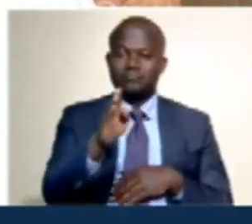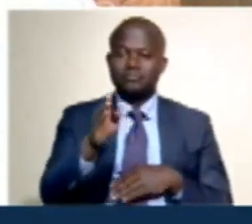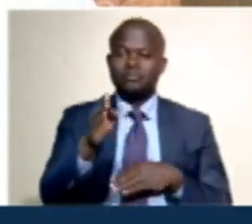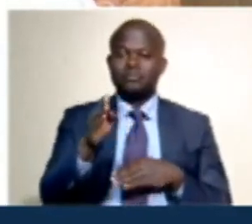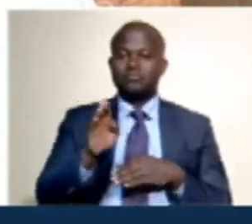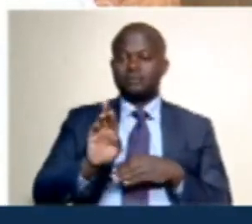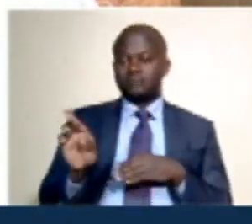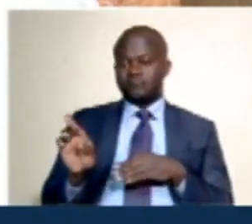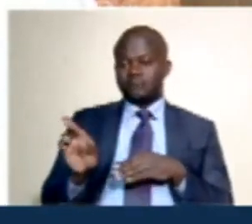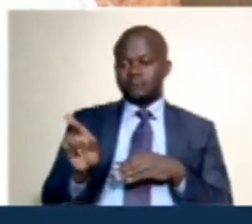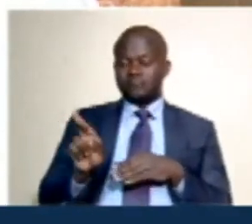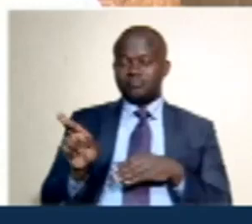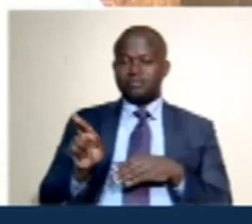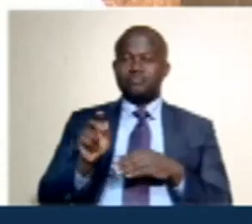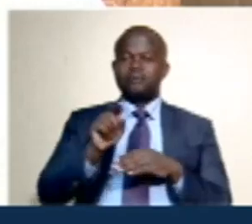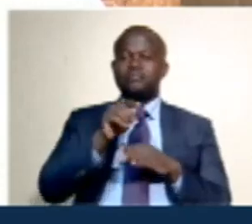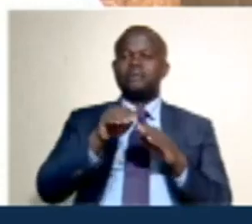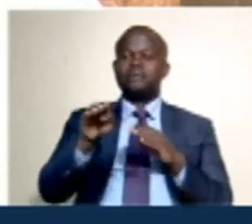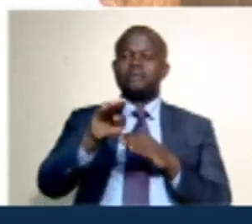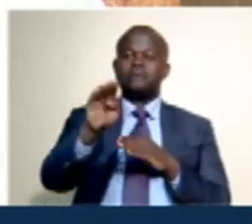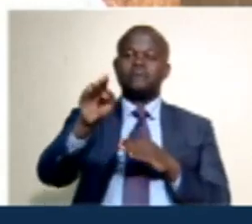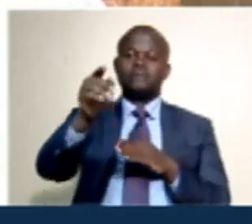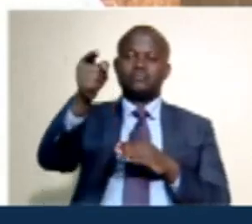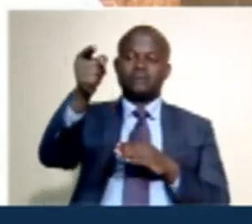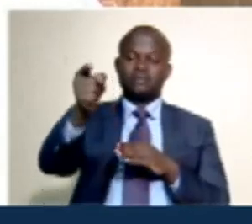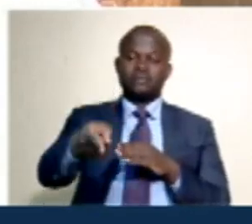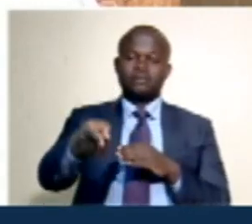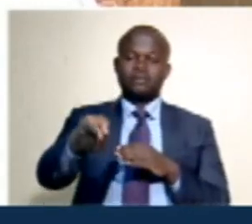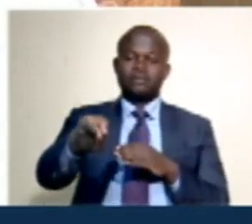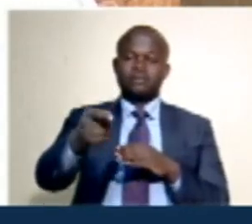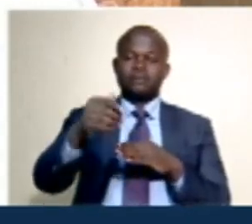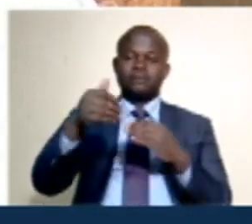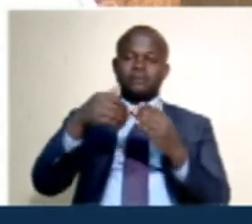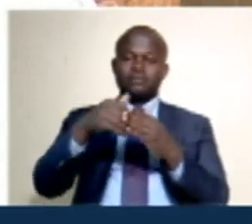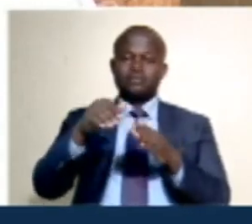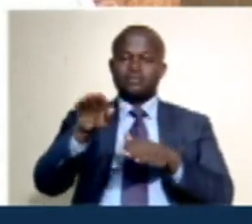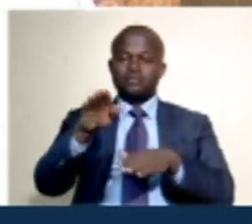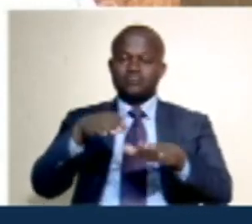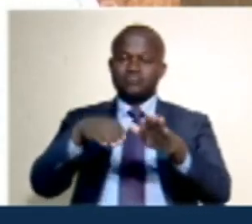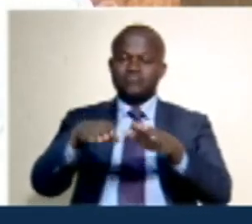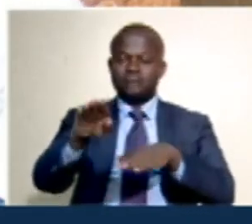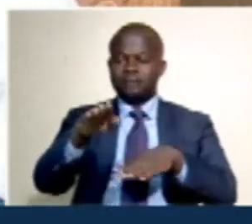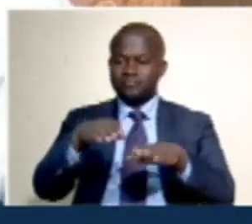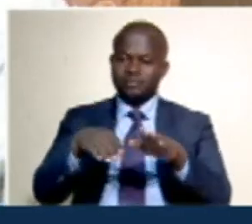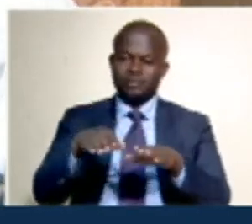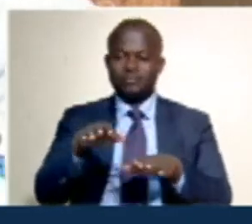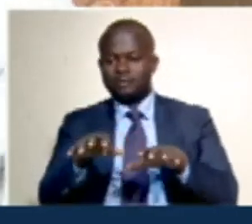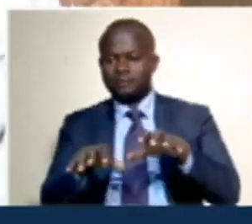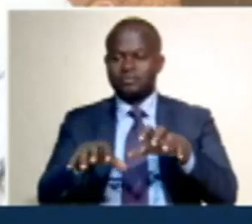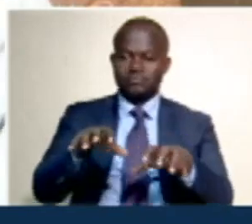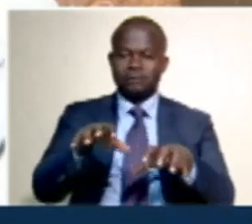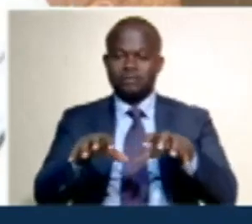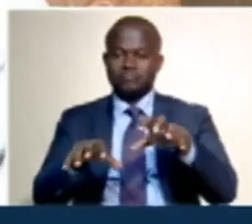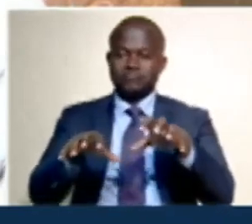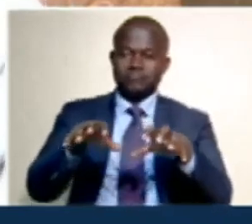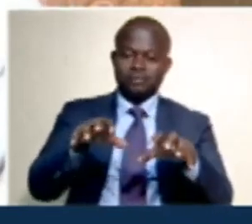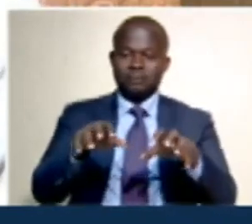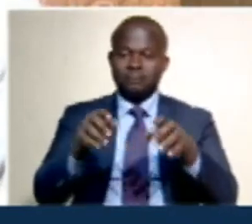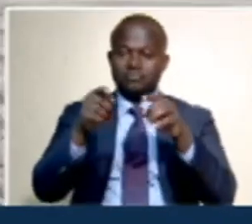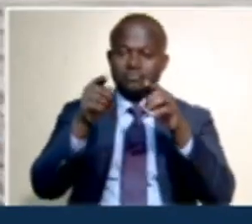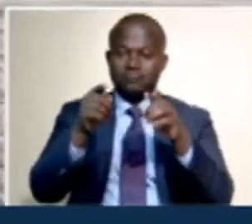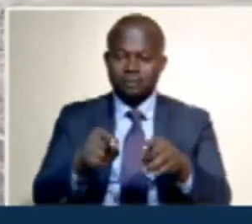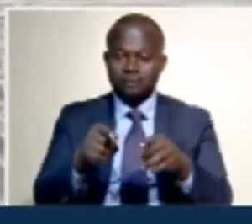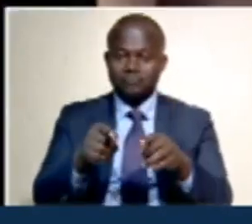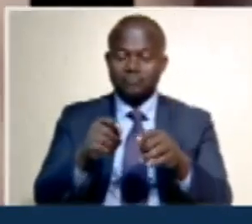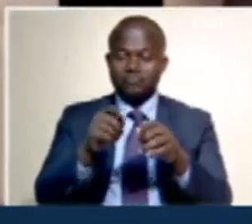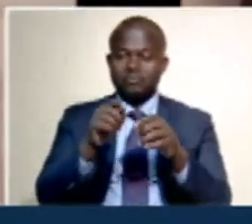mu ruhande rw'uburyo bwanjye turakomezanya turajyana turajyanye aho ngende igenda ngeze amahirwe nza gutunguka ahantu hari